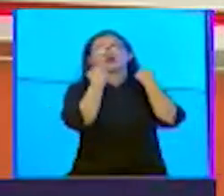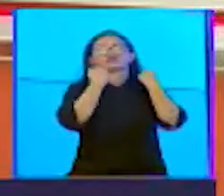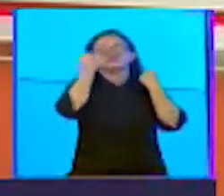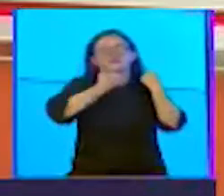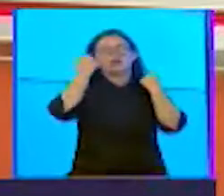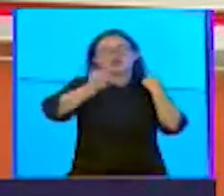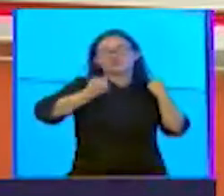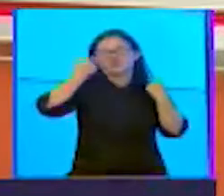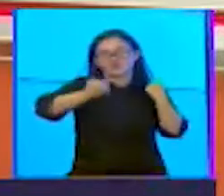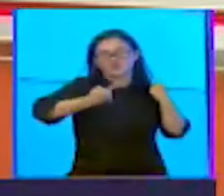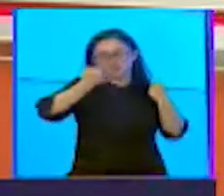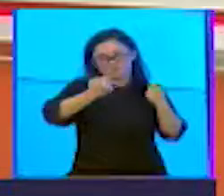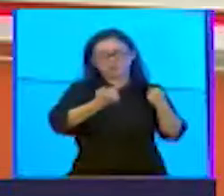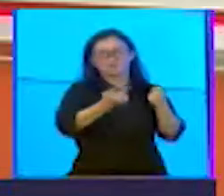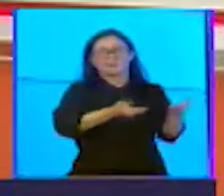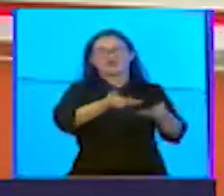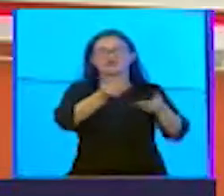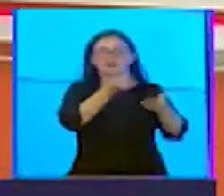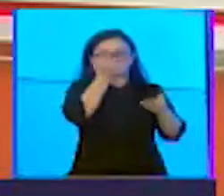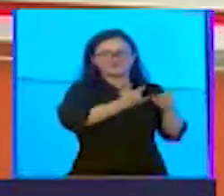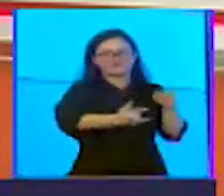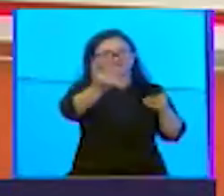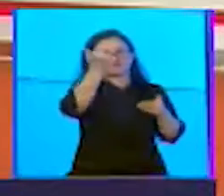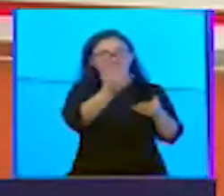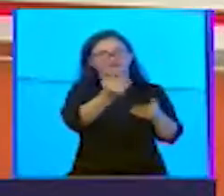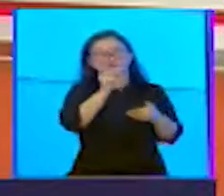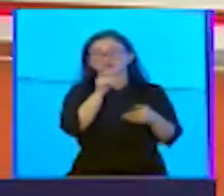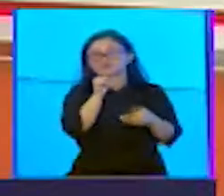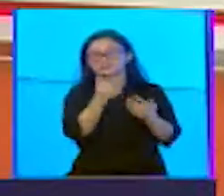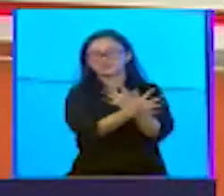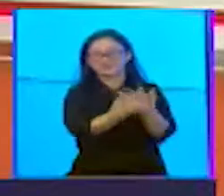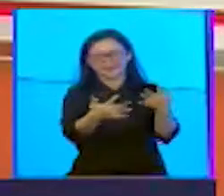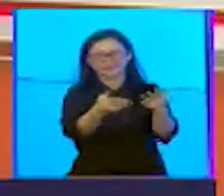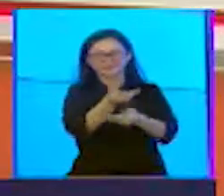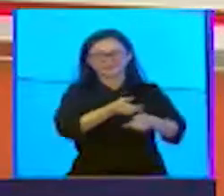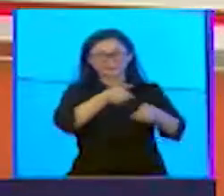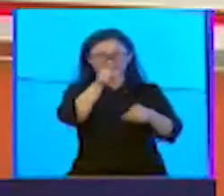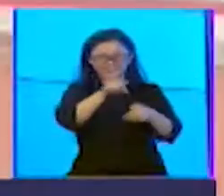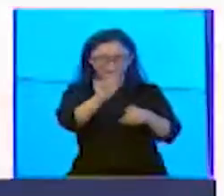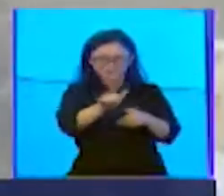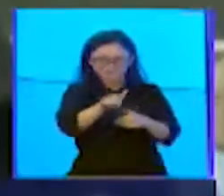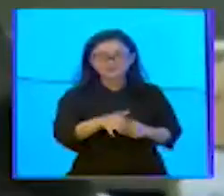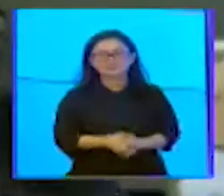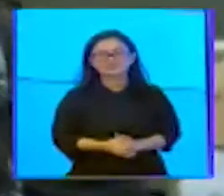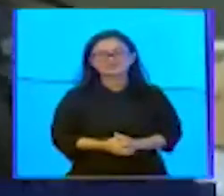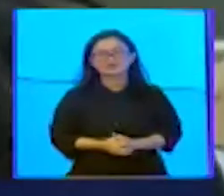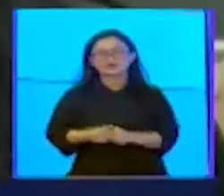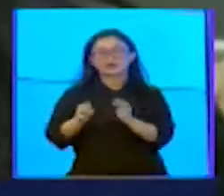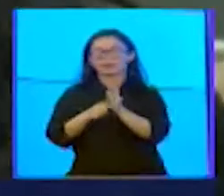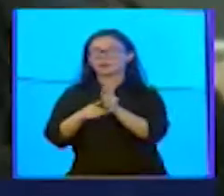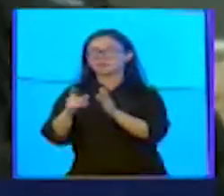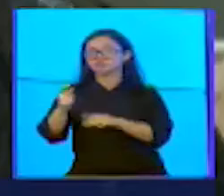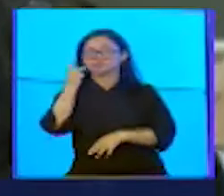untuk tetap semangat memberikan pelayanan kesehatan bagi masyarakat di dalam era pandemi COVID-19 ini. MNC Peduli